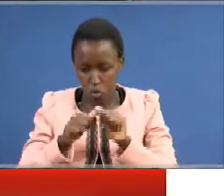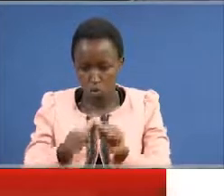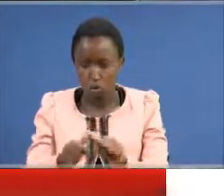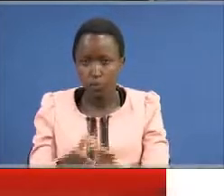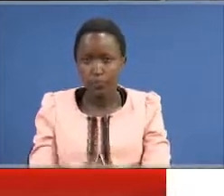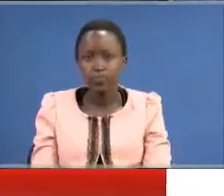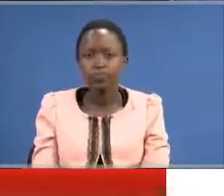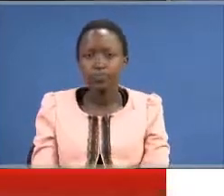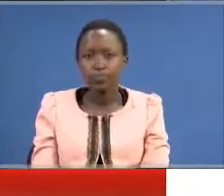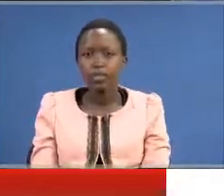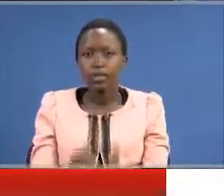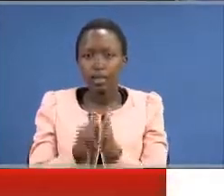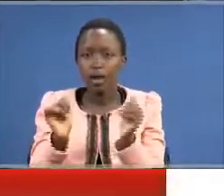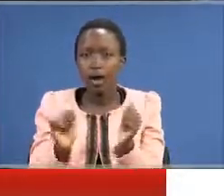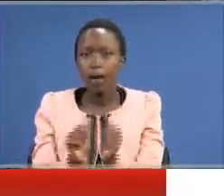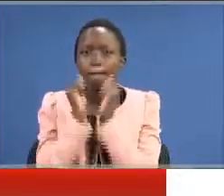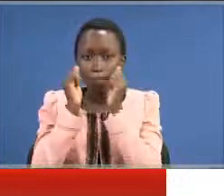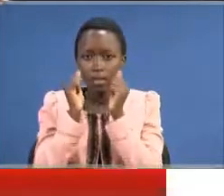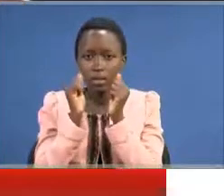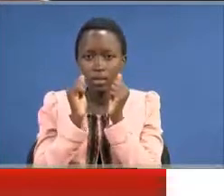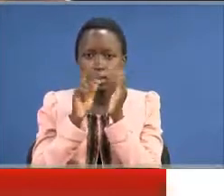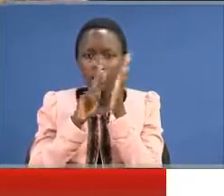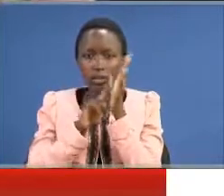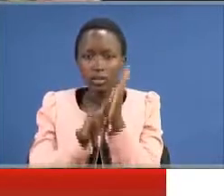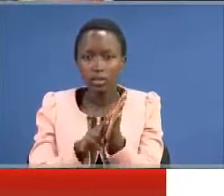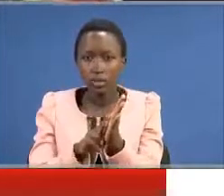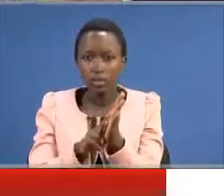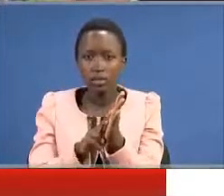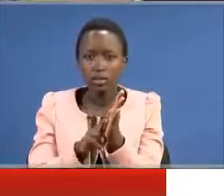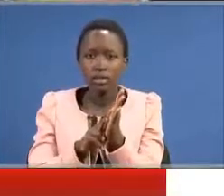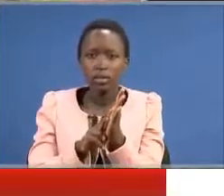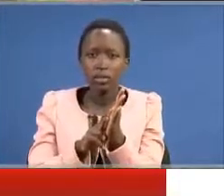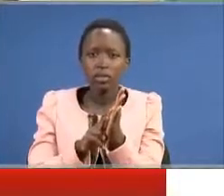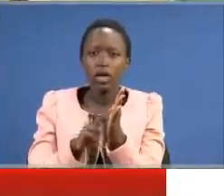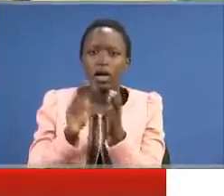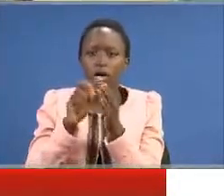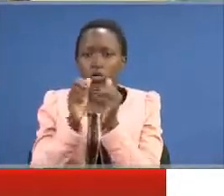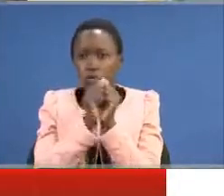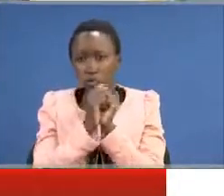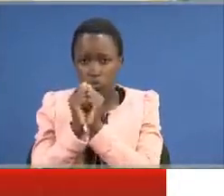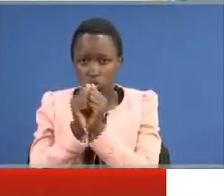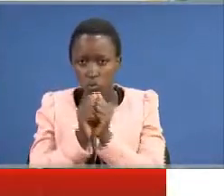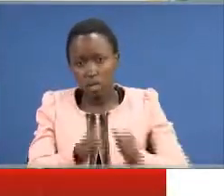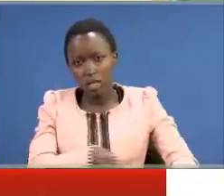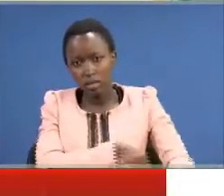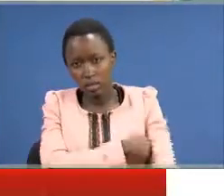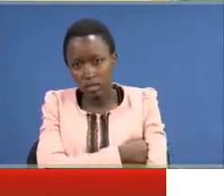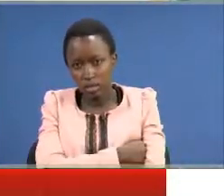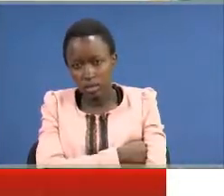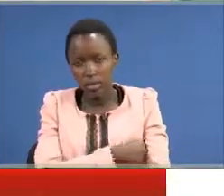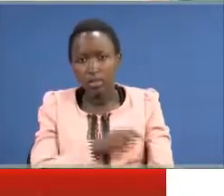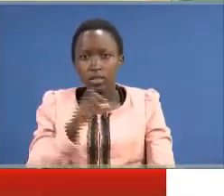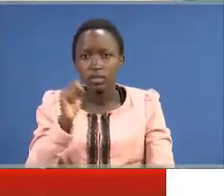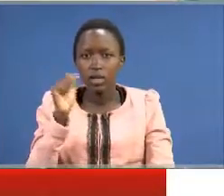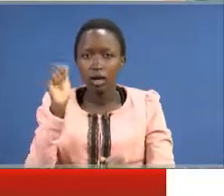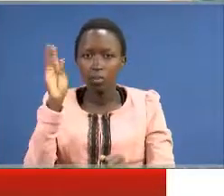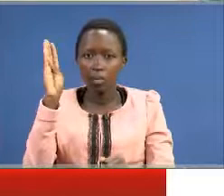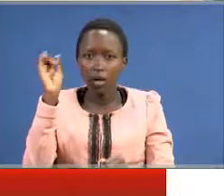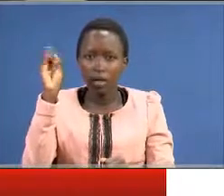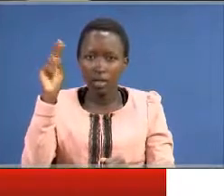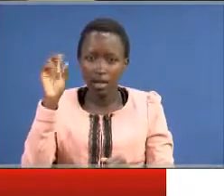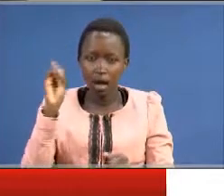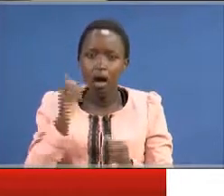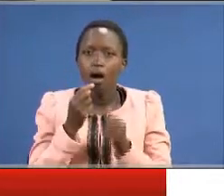on. Haya najiri huku mwakilishi wa wodi ya Ilchamus Joseph Lepasalach pamoja na chifu wa lokesheni ya Salabani wakifikishwa mahakamani